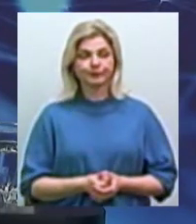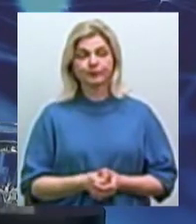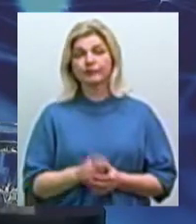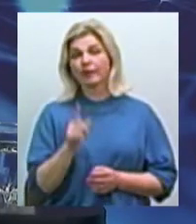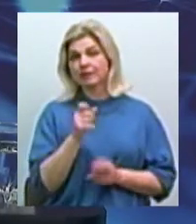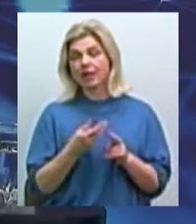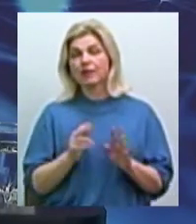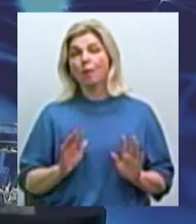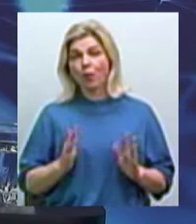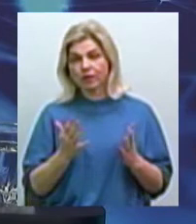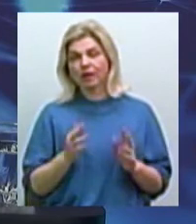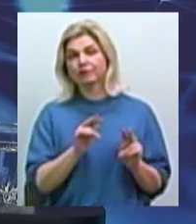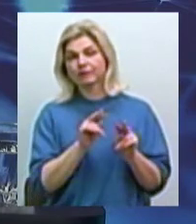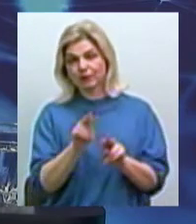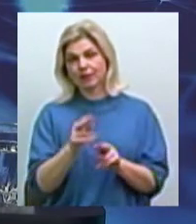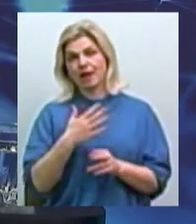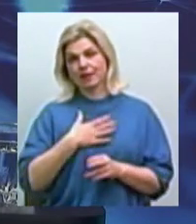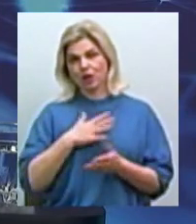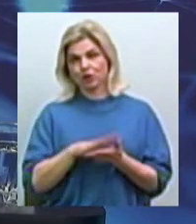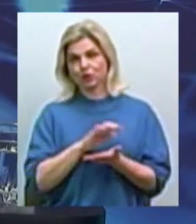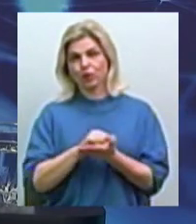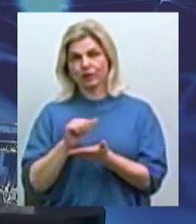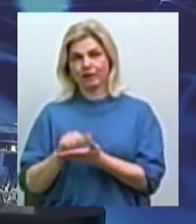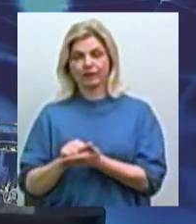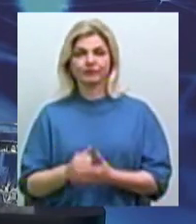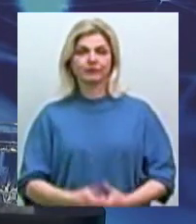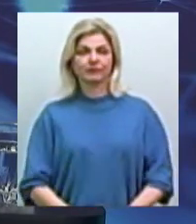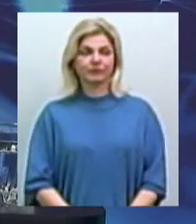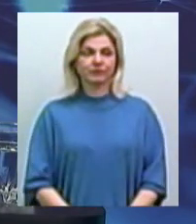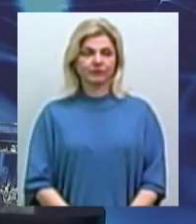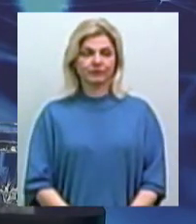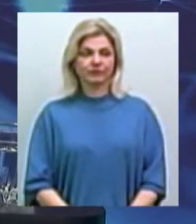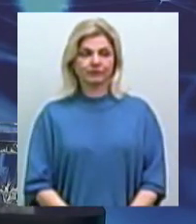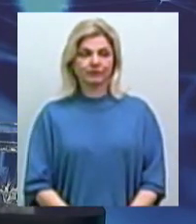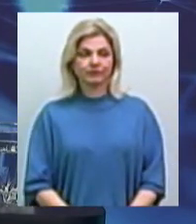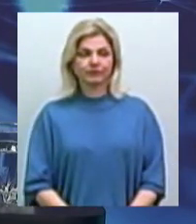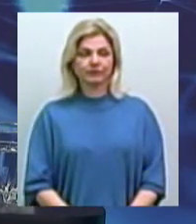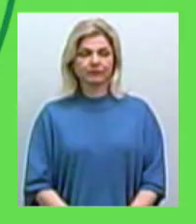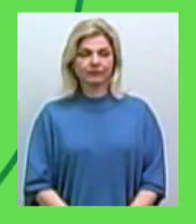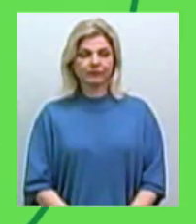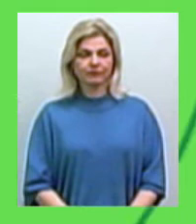спостерігали кореспонденти зі служби новин Володимир Степанов та Сергій Куропятник.